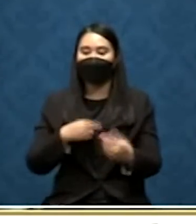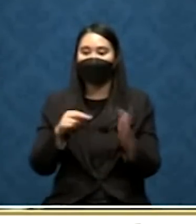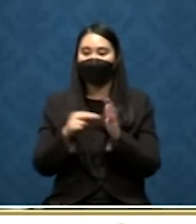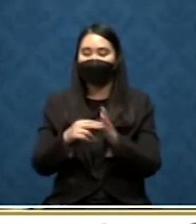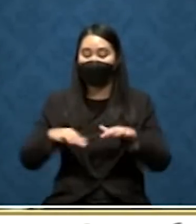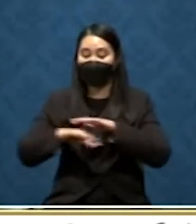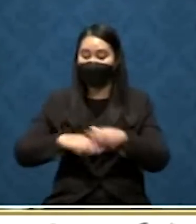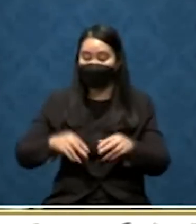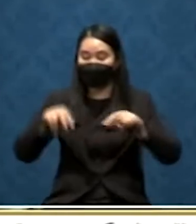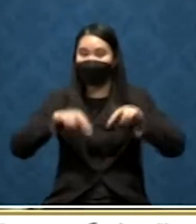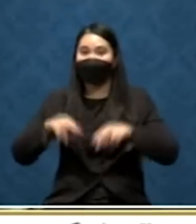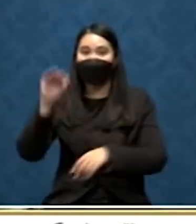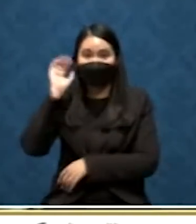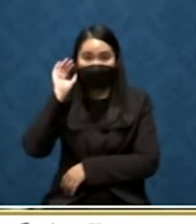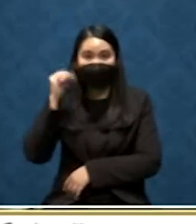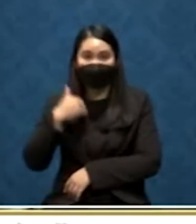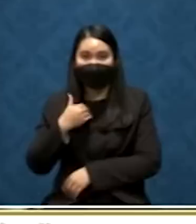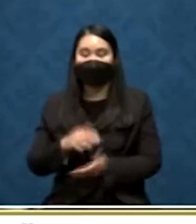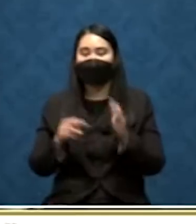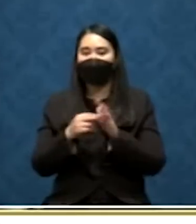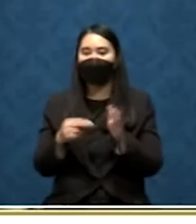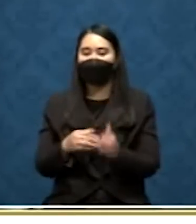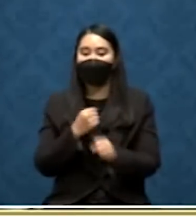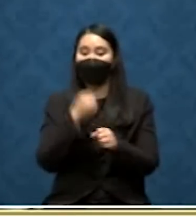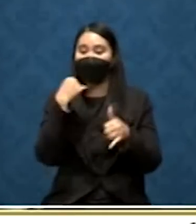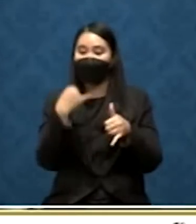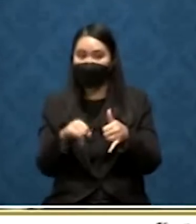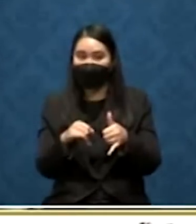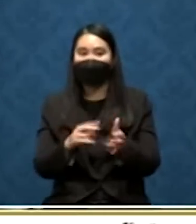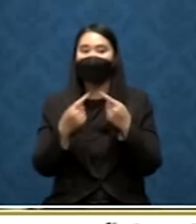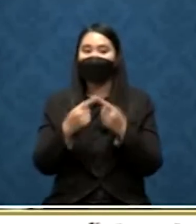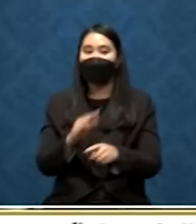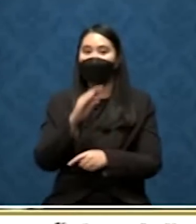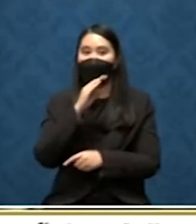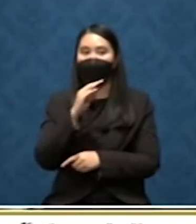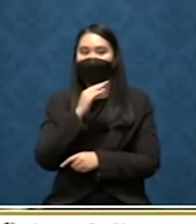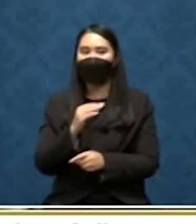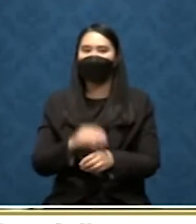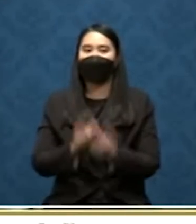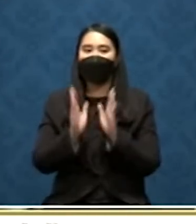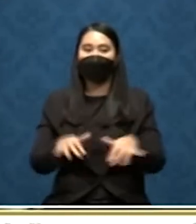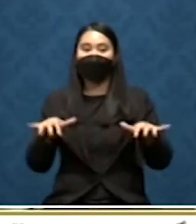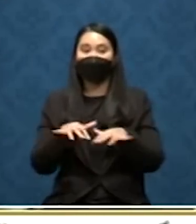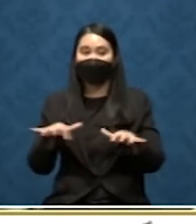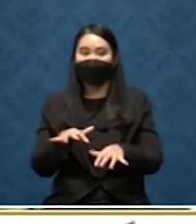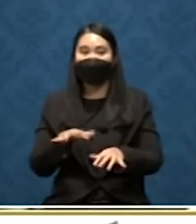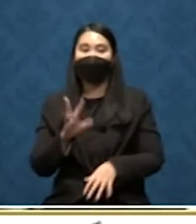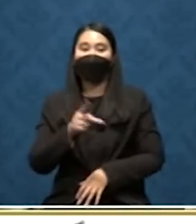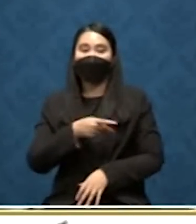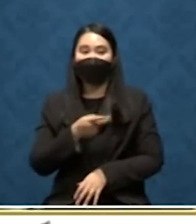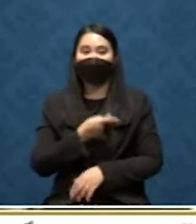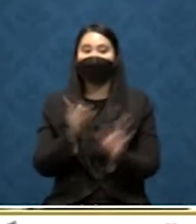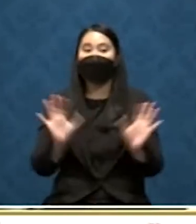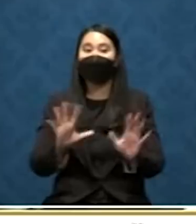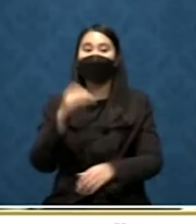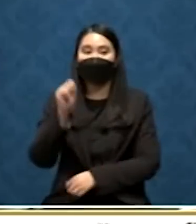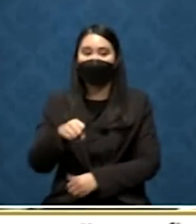พยาญหลกฐานถ้าสำคัญมากต้องห้ามละคายเครองแต่ถ้าเป็นสตาสีตาสาก็ไมต้องเกรงใจกันอยางนนใช่